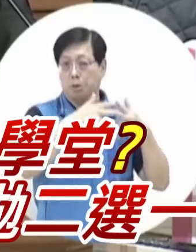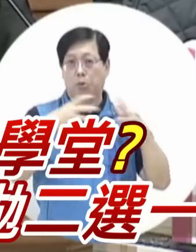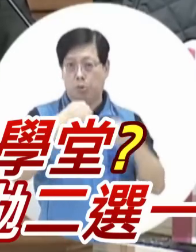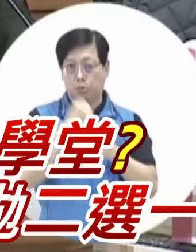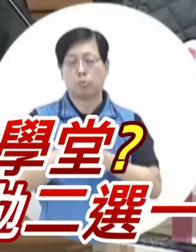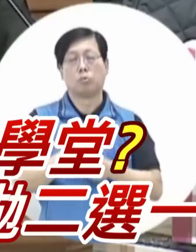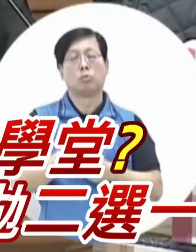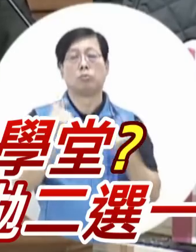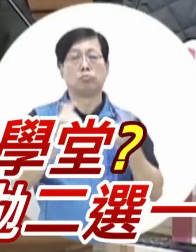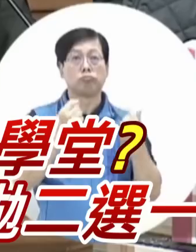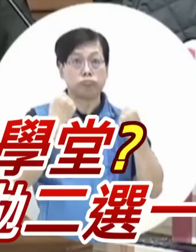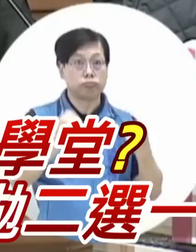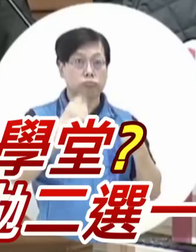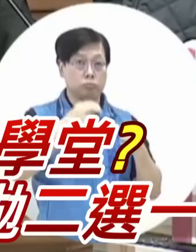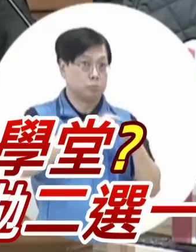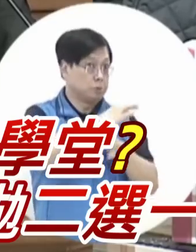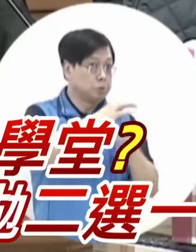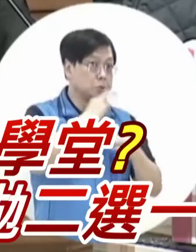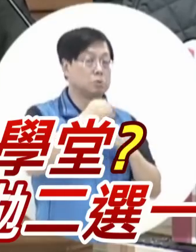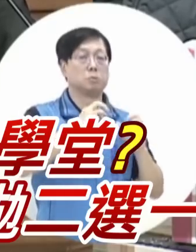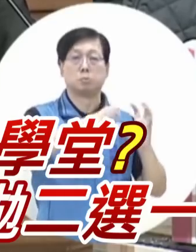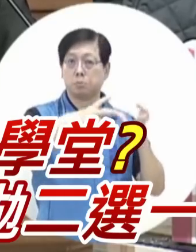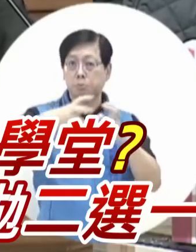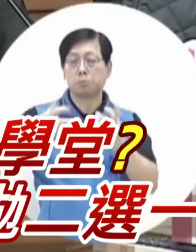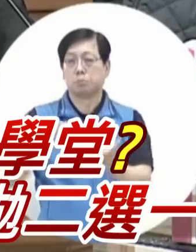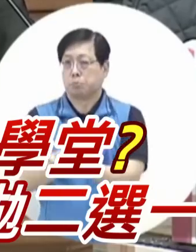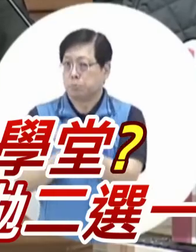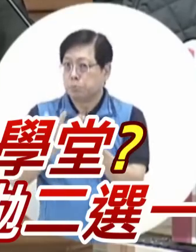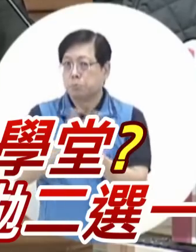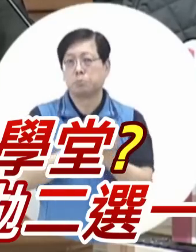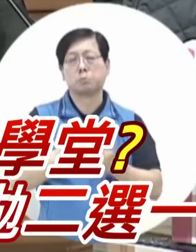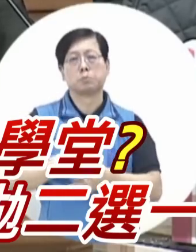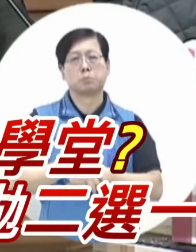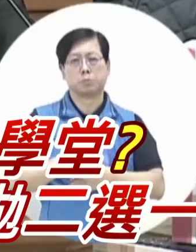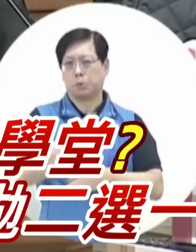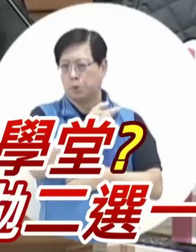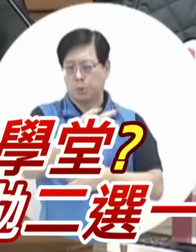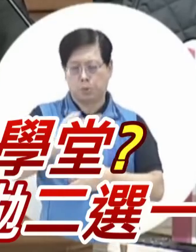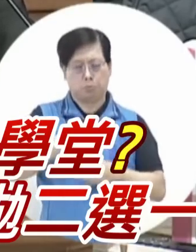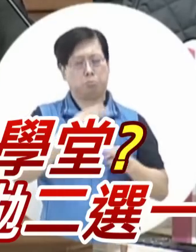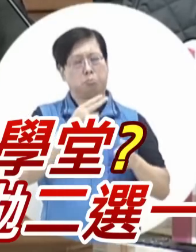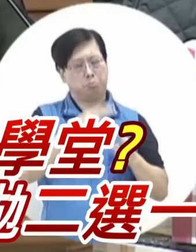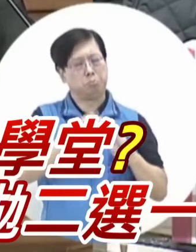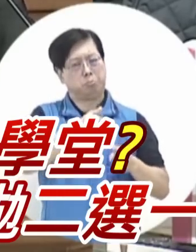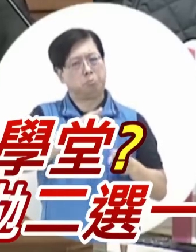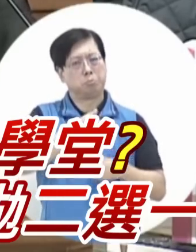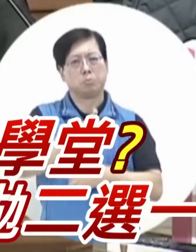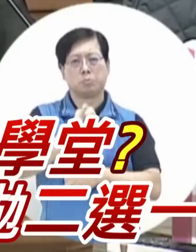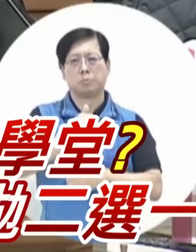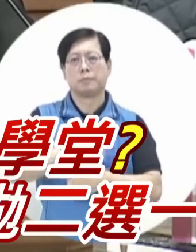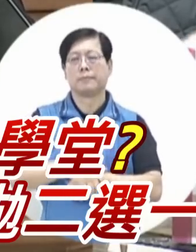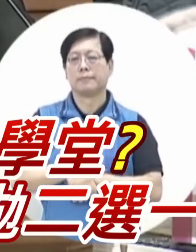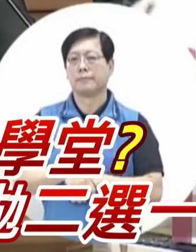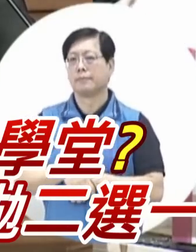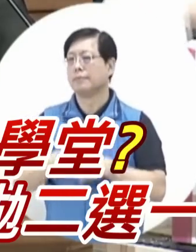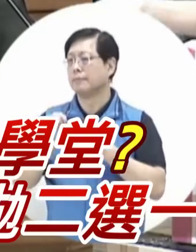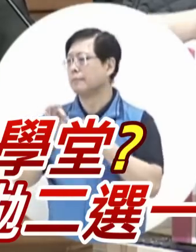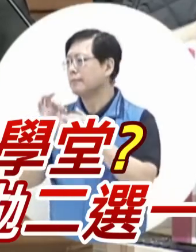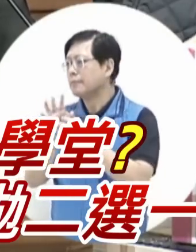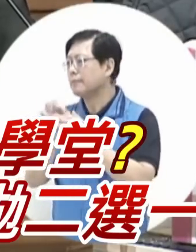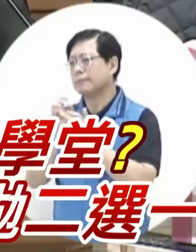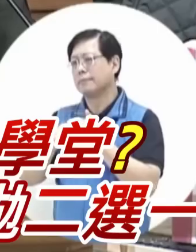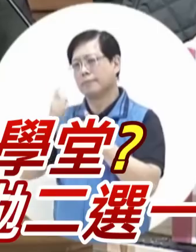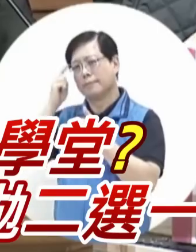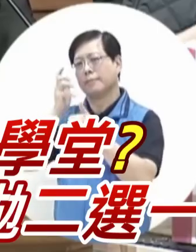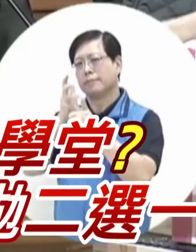尤其在经贸跟全世界交朋友，非常有信心的一个国家。 好，没关系。我想要问说，